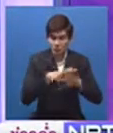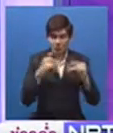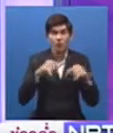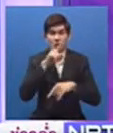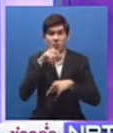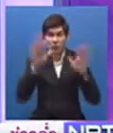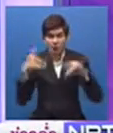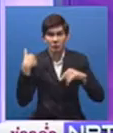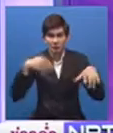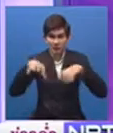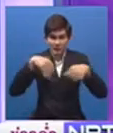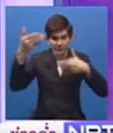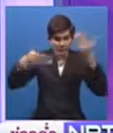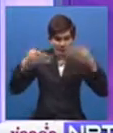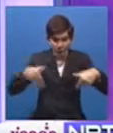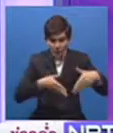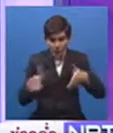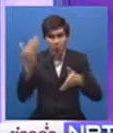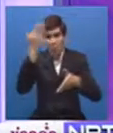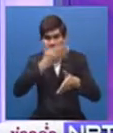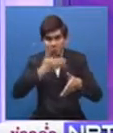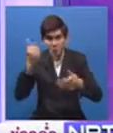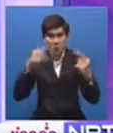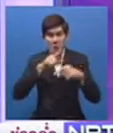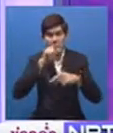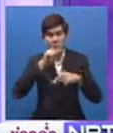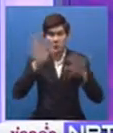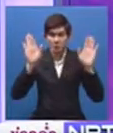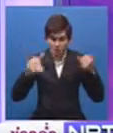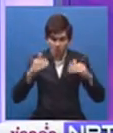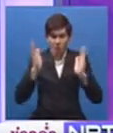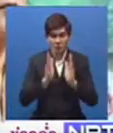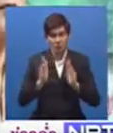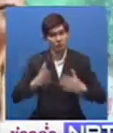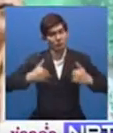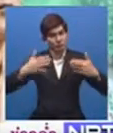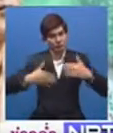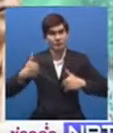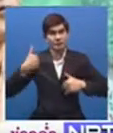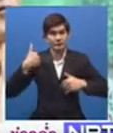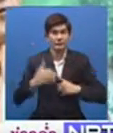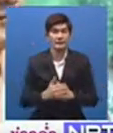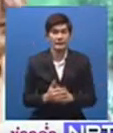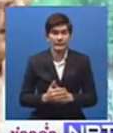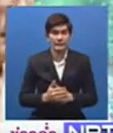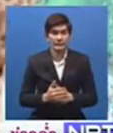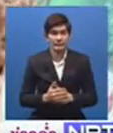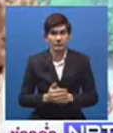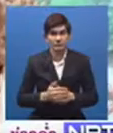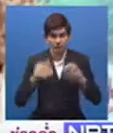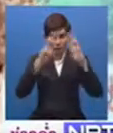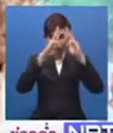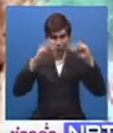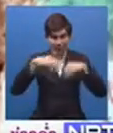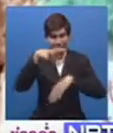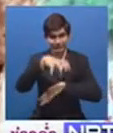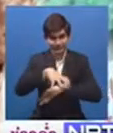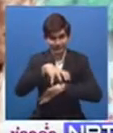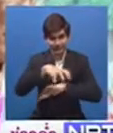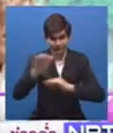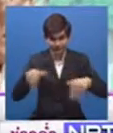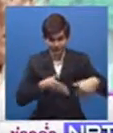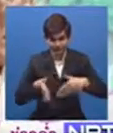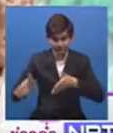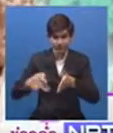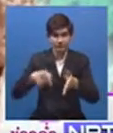กิจกรรมโครงการครองสวยน้ำใสคนชัยนาทมีความสุขค่ะที่วัดตัเสนาบดีริมบึง